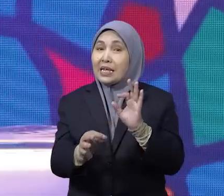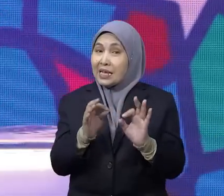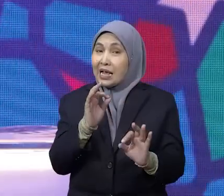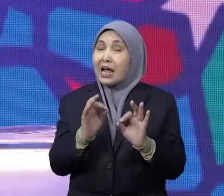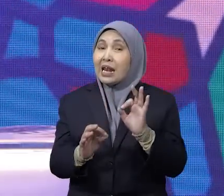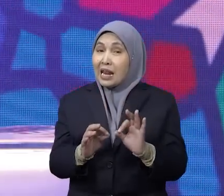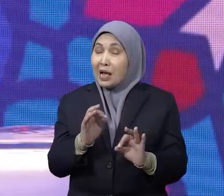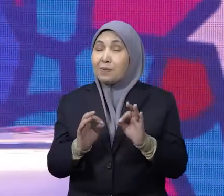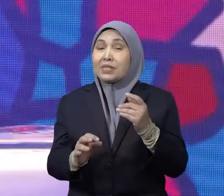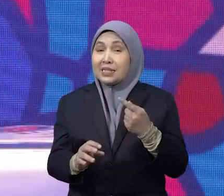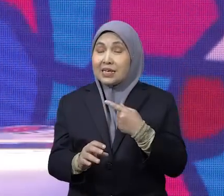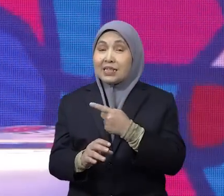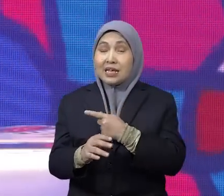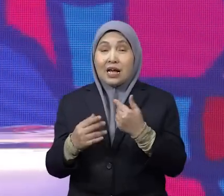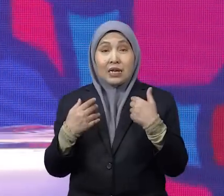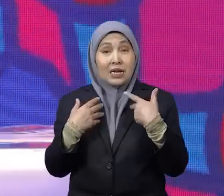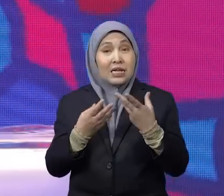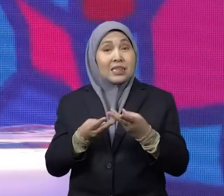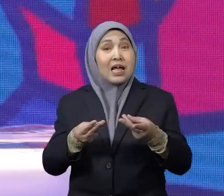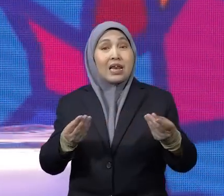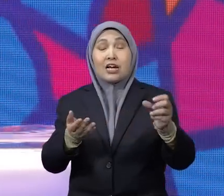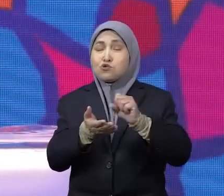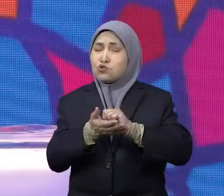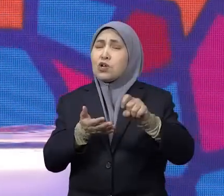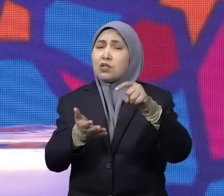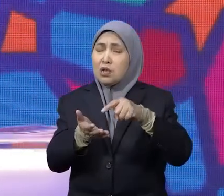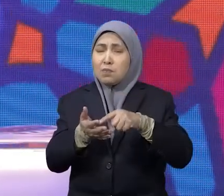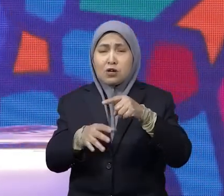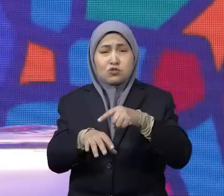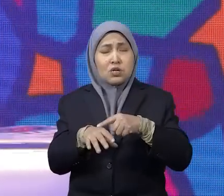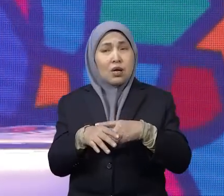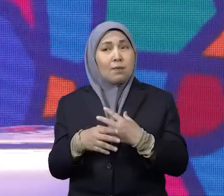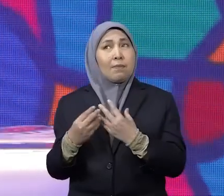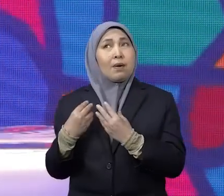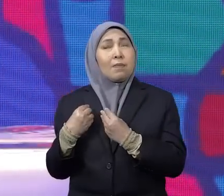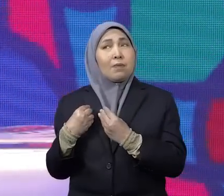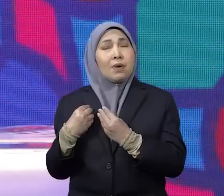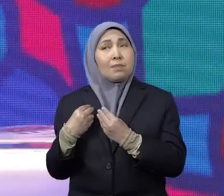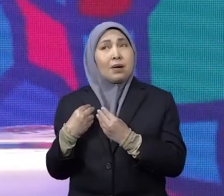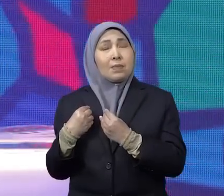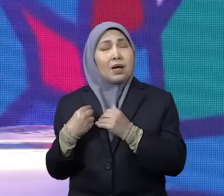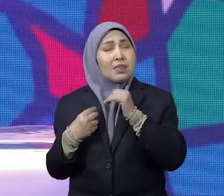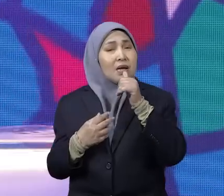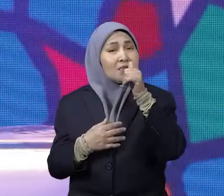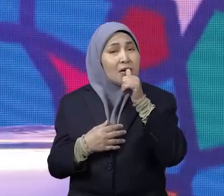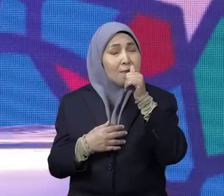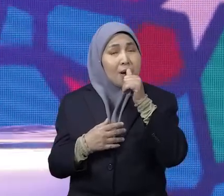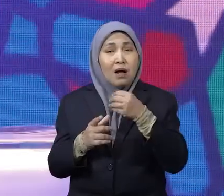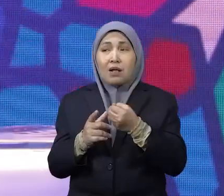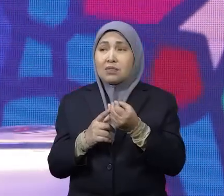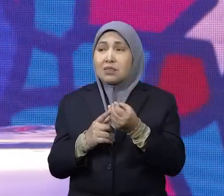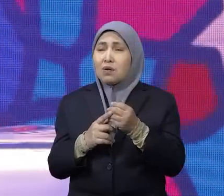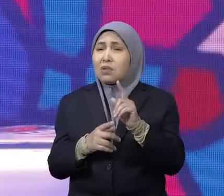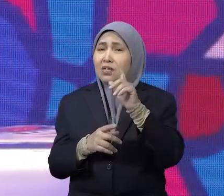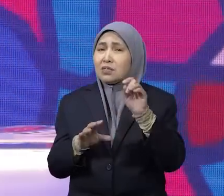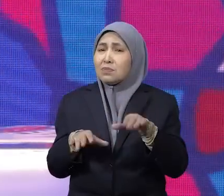sedangkan mari kita Duyufur Rahman sekarang berada di Tanah Suci, inilah saat yang maknanya berdebar-debar dia, tak sabar ataupun bertanya-tanya